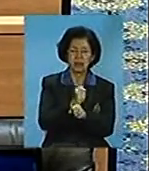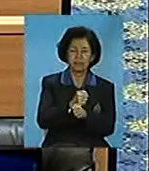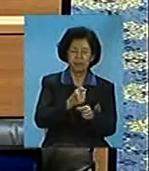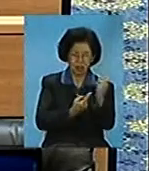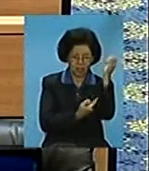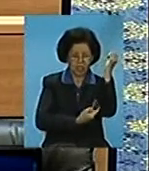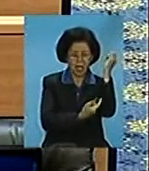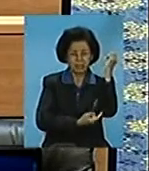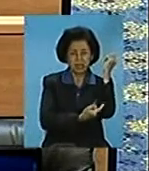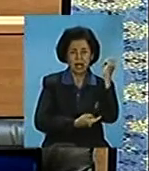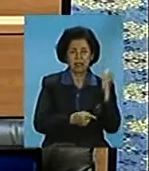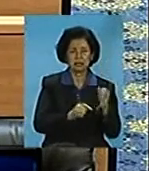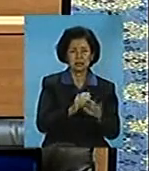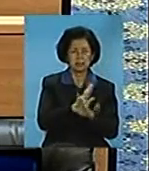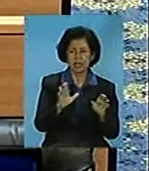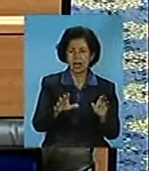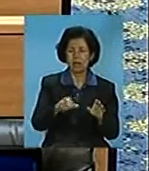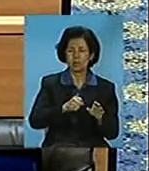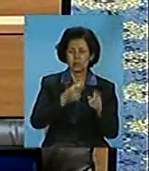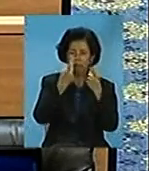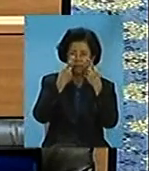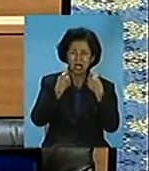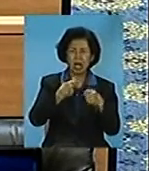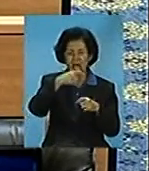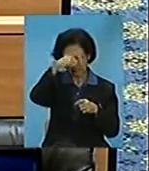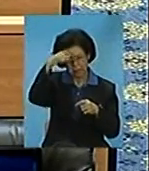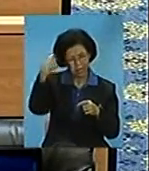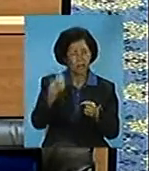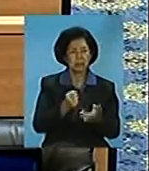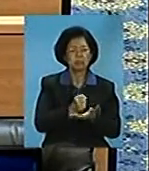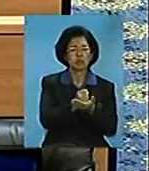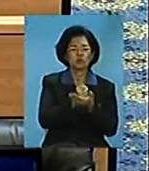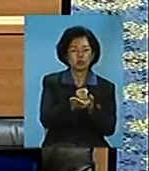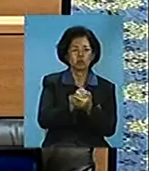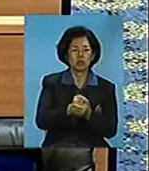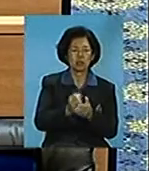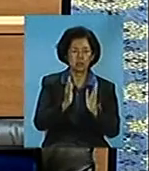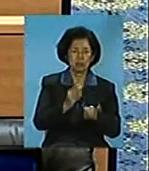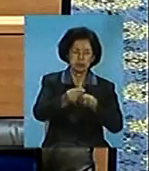อย่าเอาน้ำตาน้ำเหงื่อหยาดแรงงานของเขาไปส่งเสริมพ่อค้าเลย